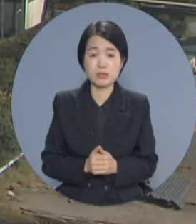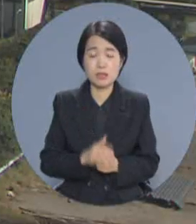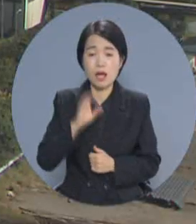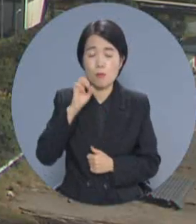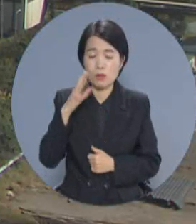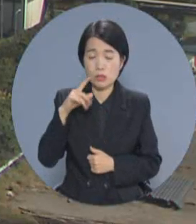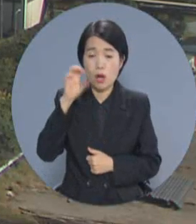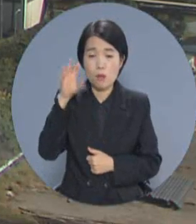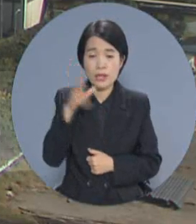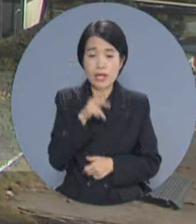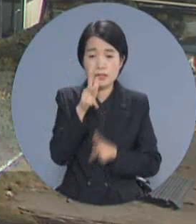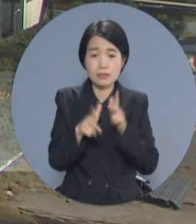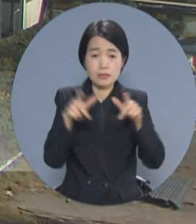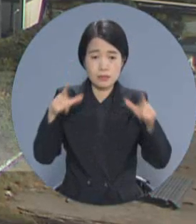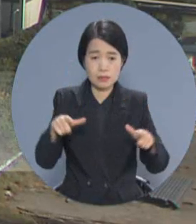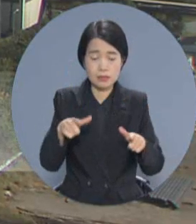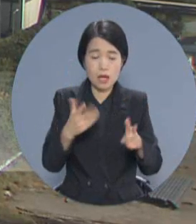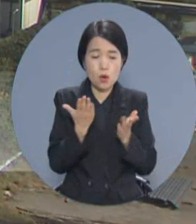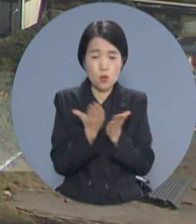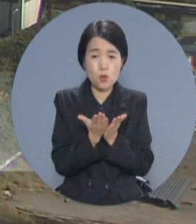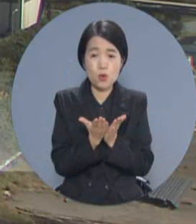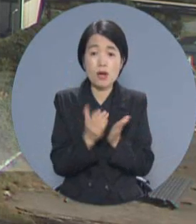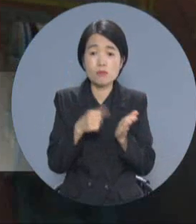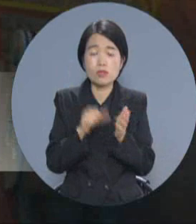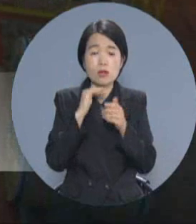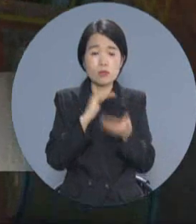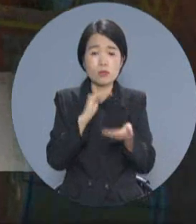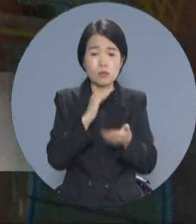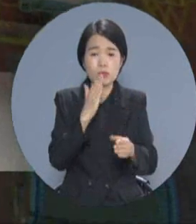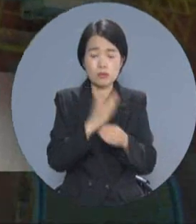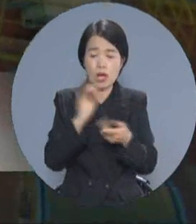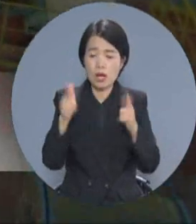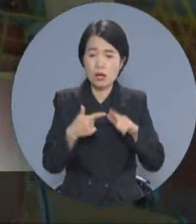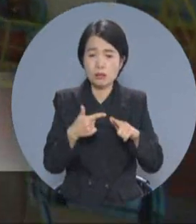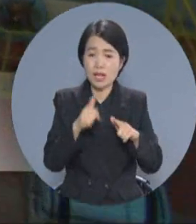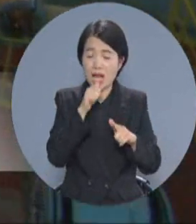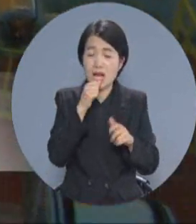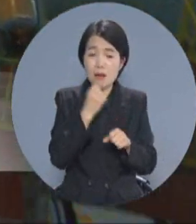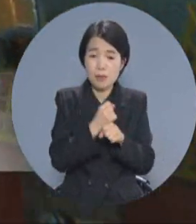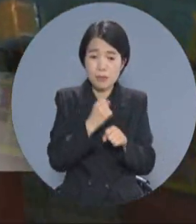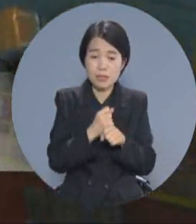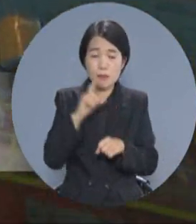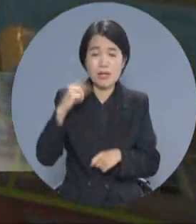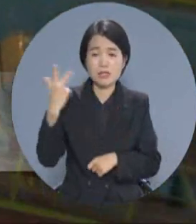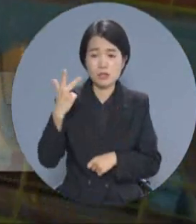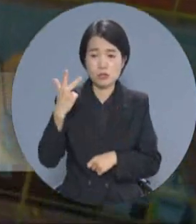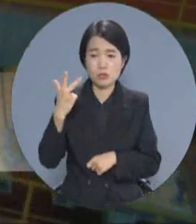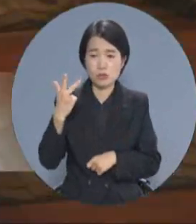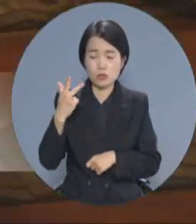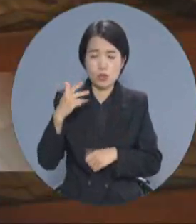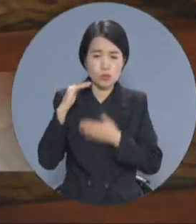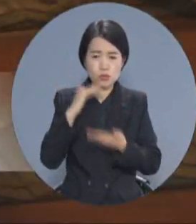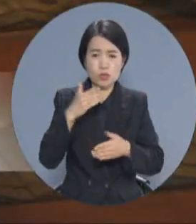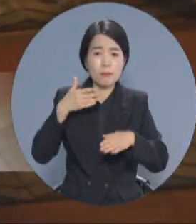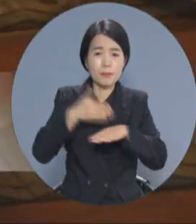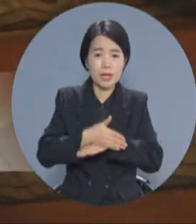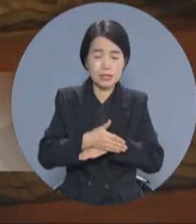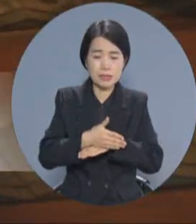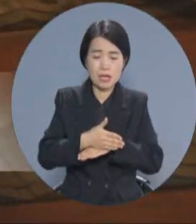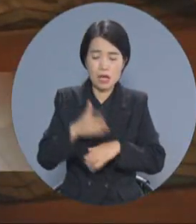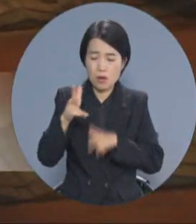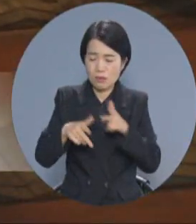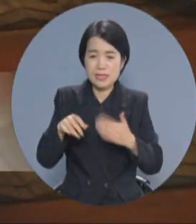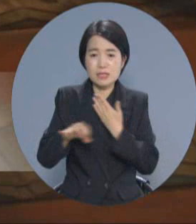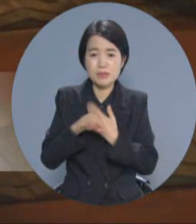포스코 광양제철소도 선박을 통해 물량을 운송하고 있지만 하루 평균 철강제 17,000톤이 출하가 지연돼 공장 내부에